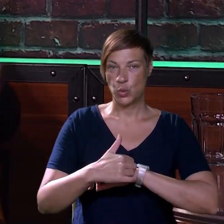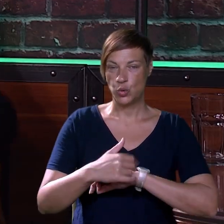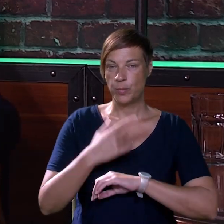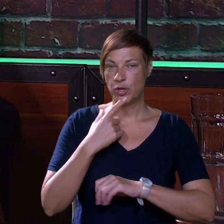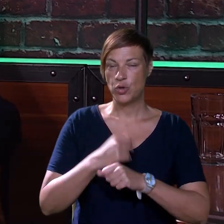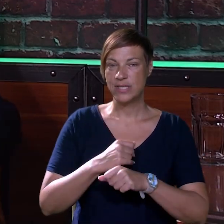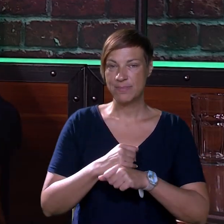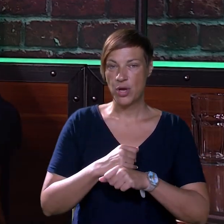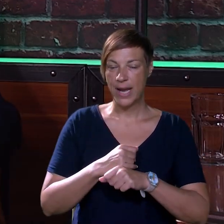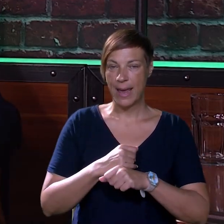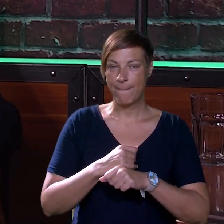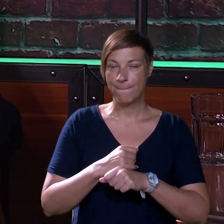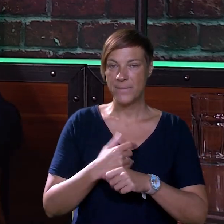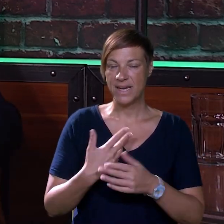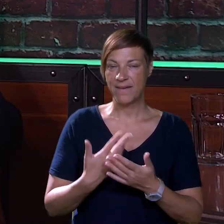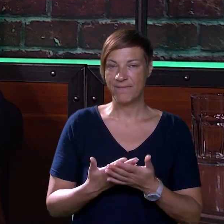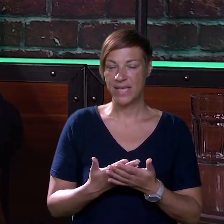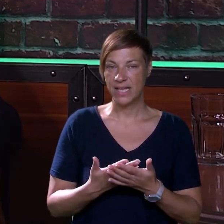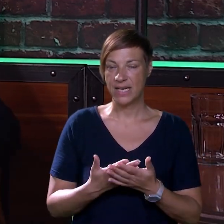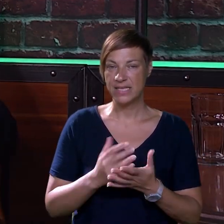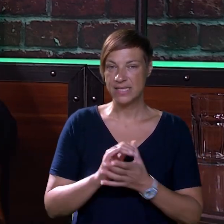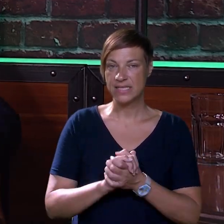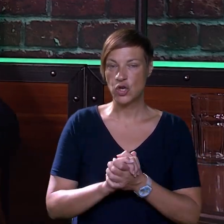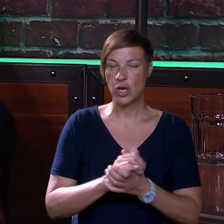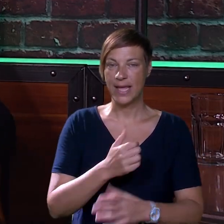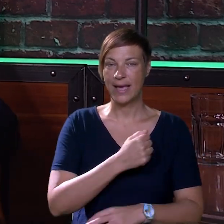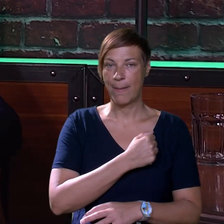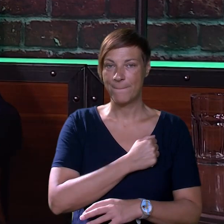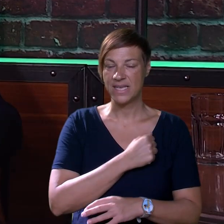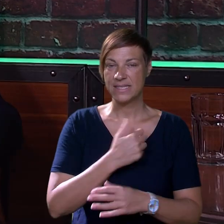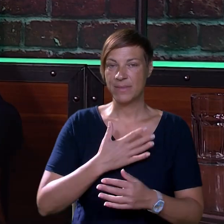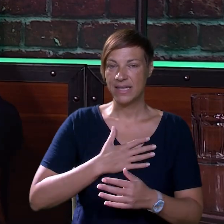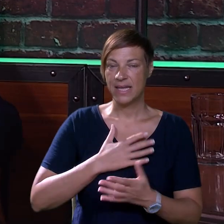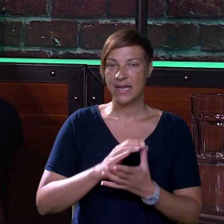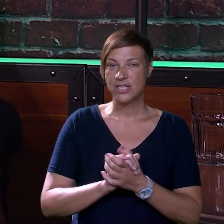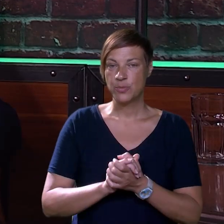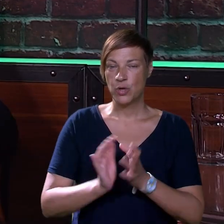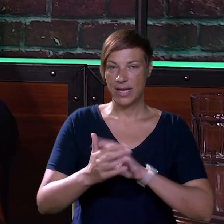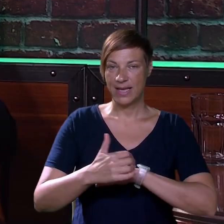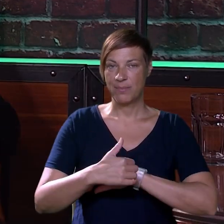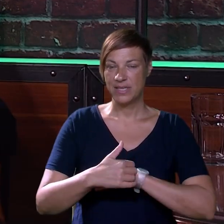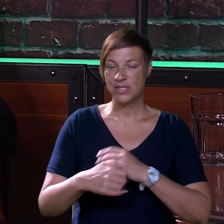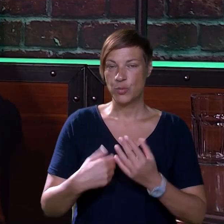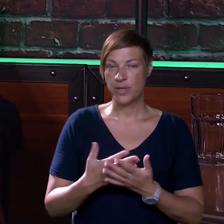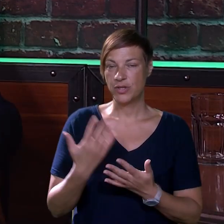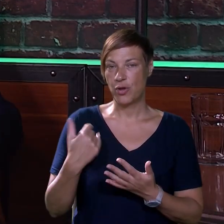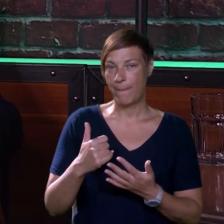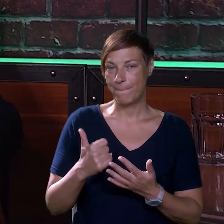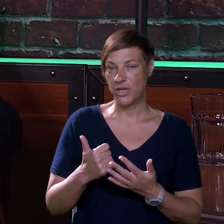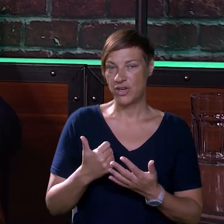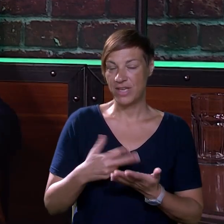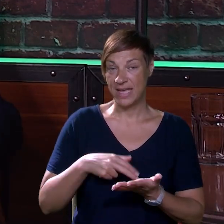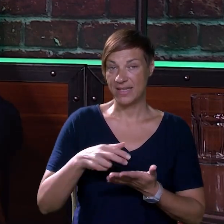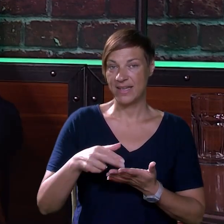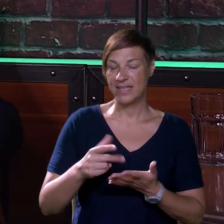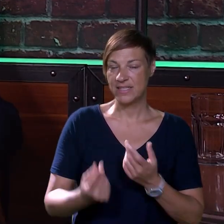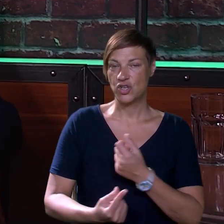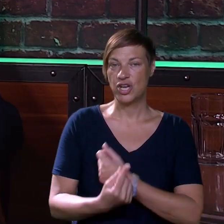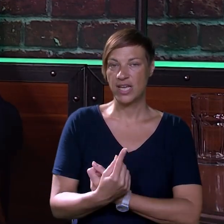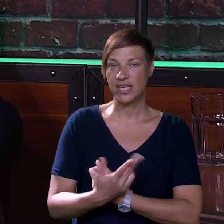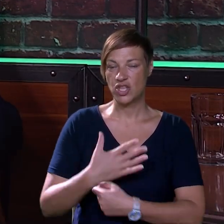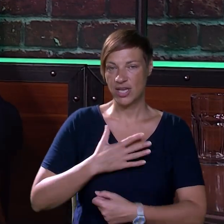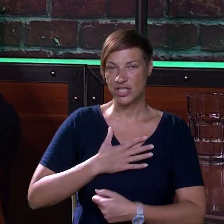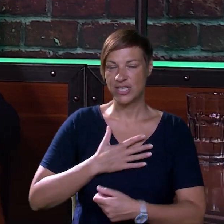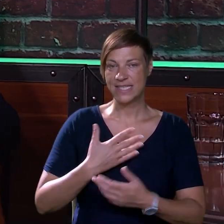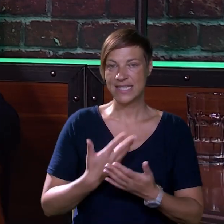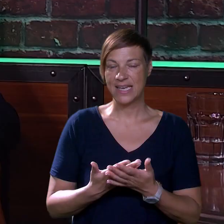Dubrovniku koje smo napravili sa kolegama iz Splita i našim kolegama iz Dubrovnika, tako to je bio jedan onako iskorak i događaj